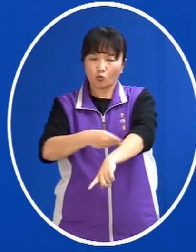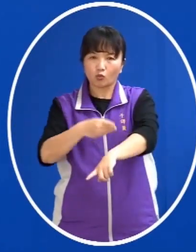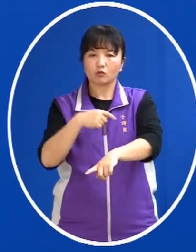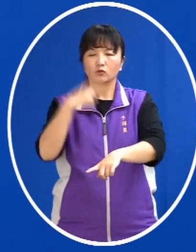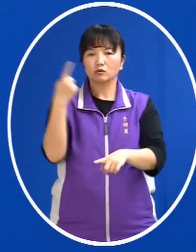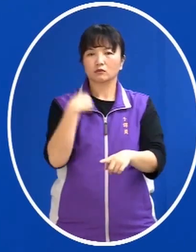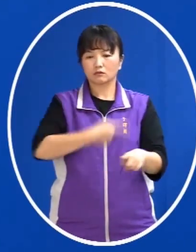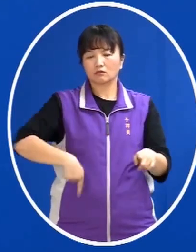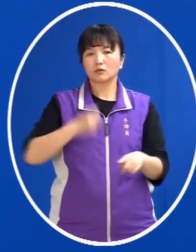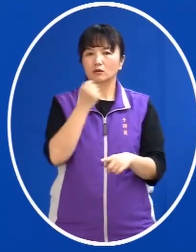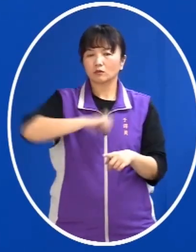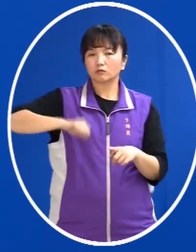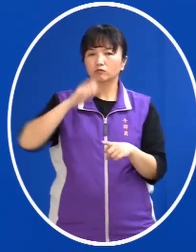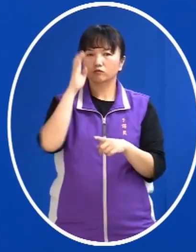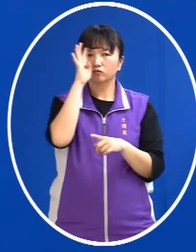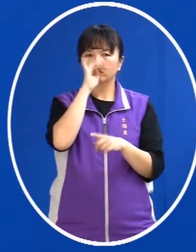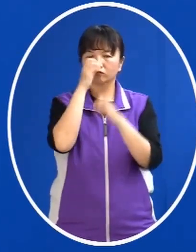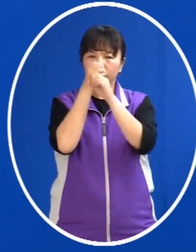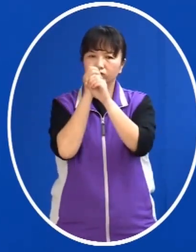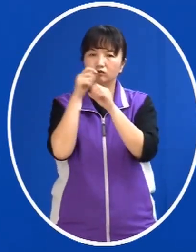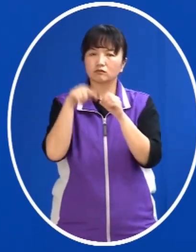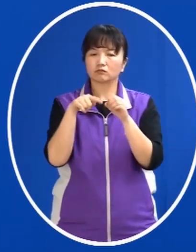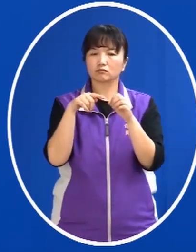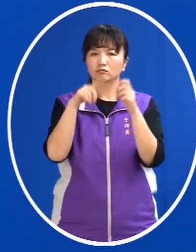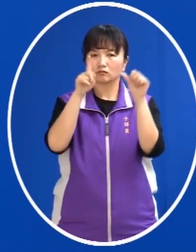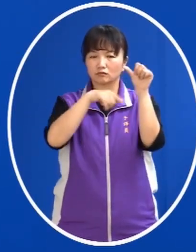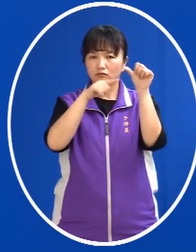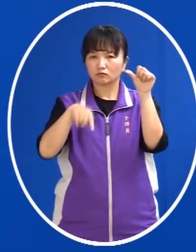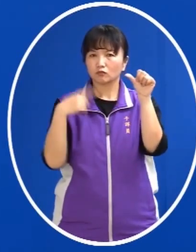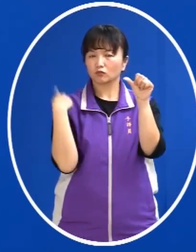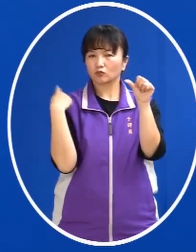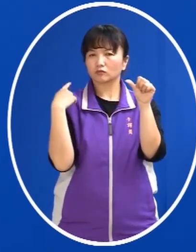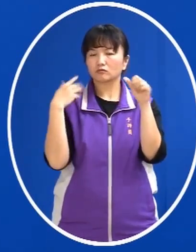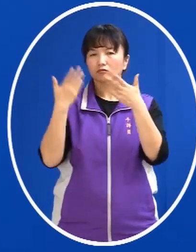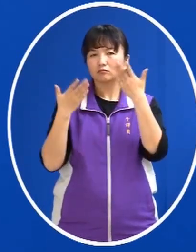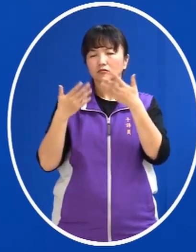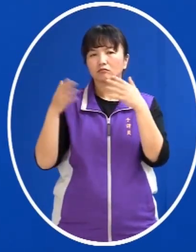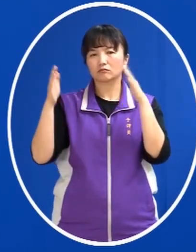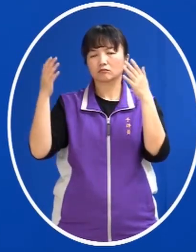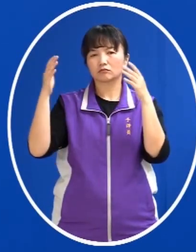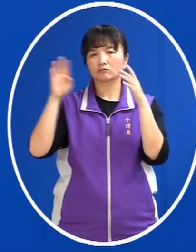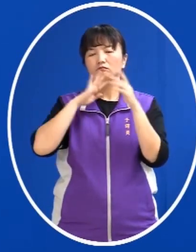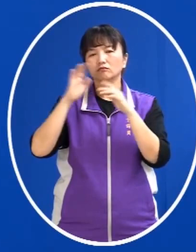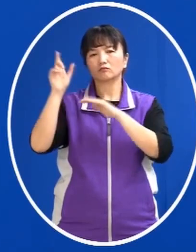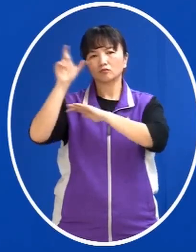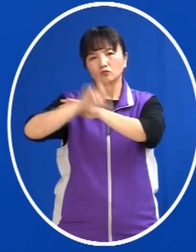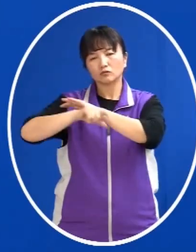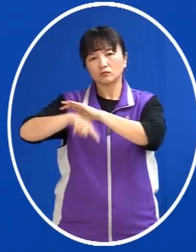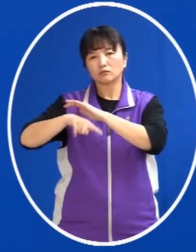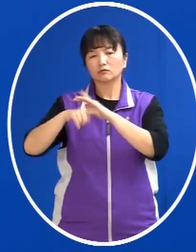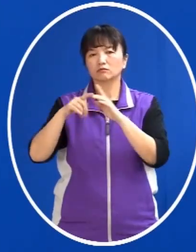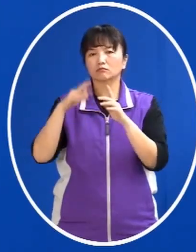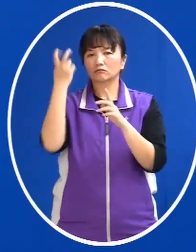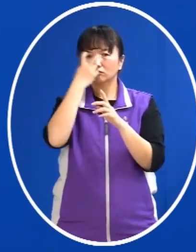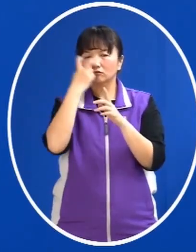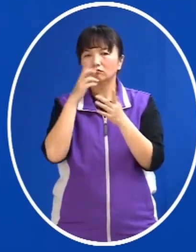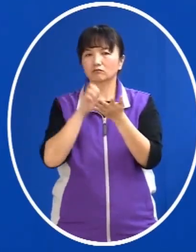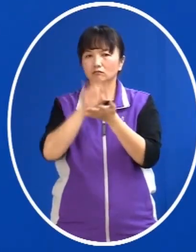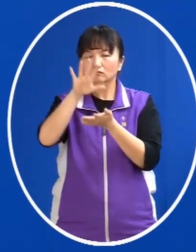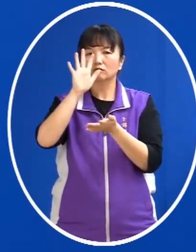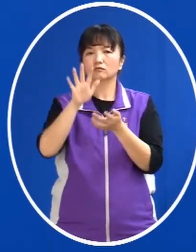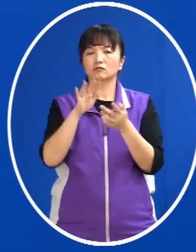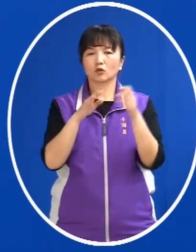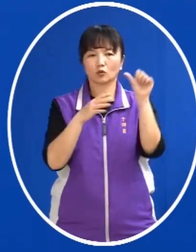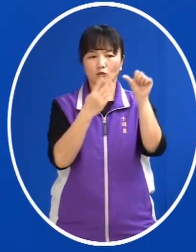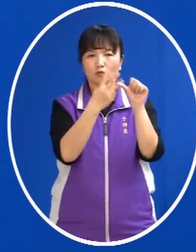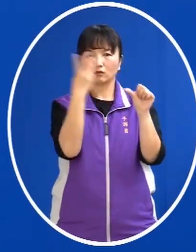体检验哈。那这五位检查的结果，在昨天傍晚就我们也已经有初步的一些结果。那五位里面有三